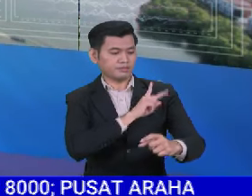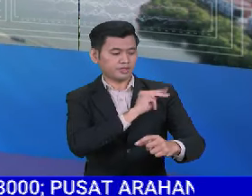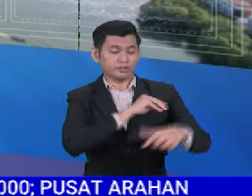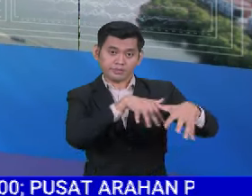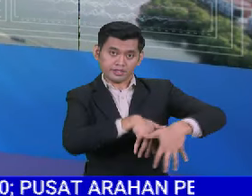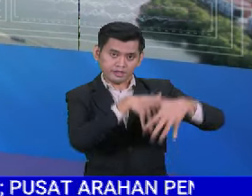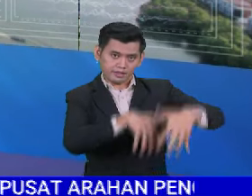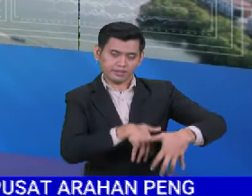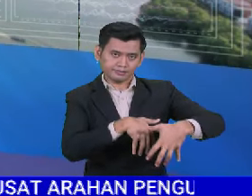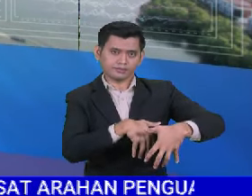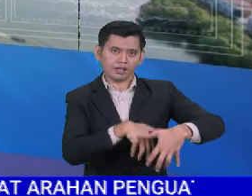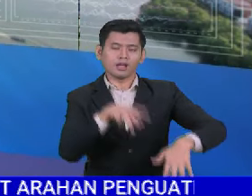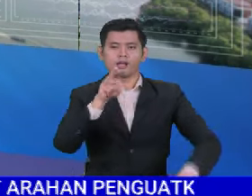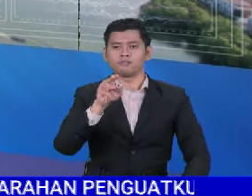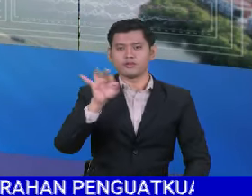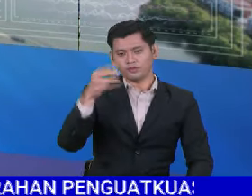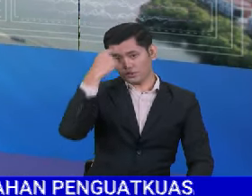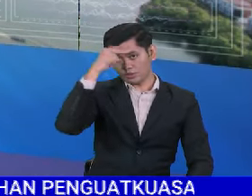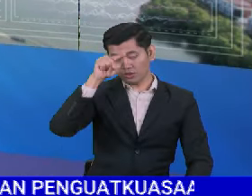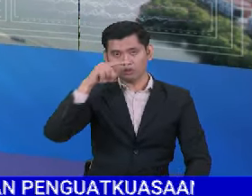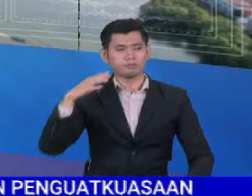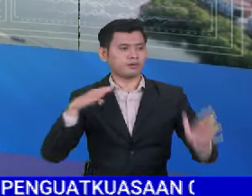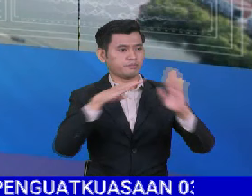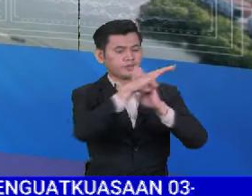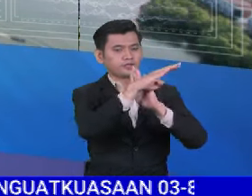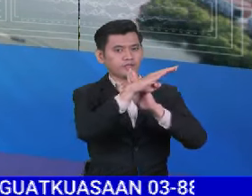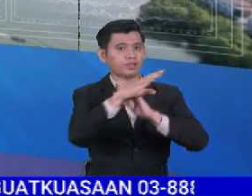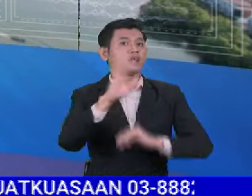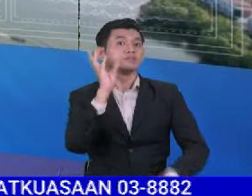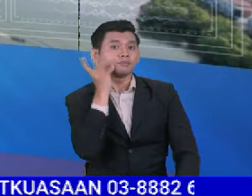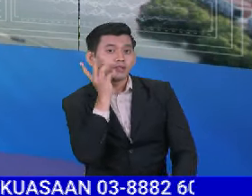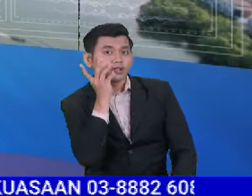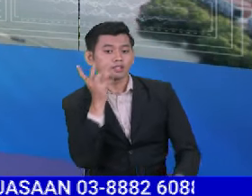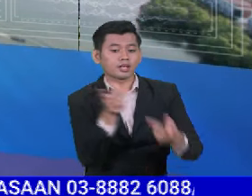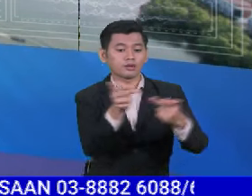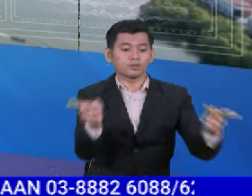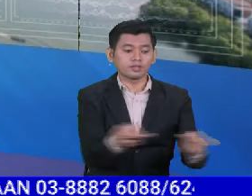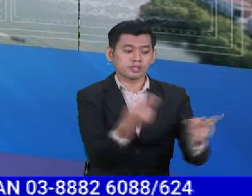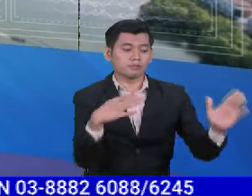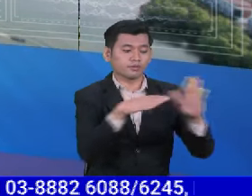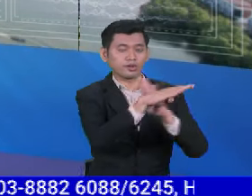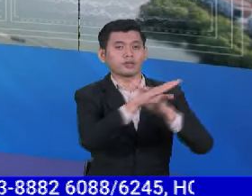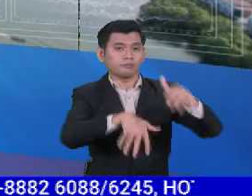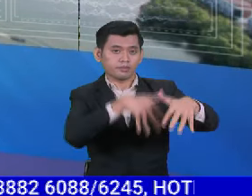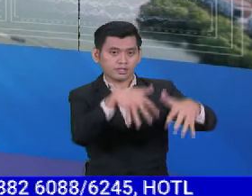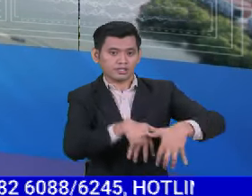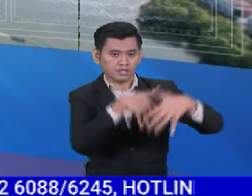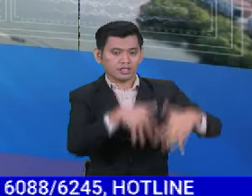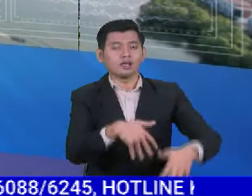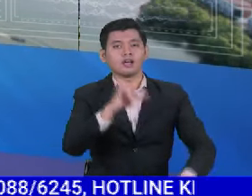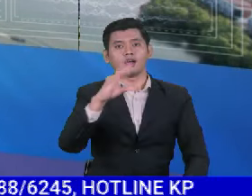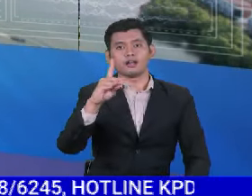dan industri makanan Mafi untuk pembangunan Project 8 padi melalui kawasan pembangunan pertanian bersepadu